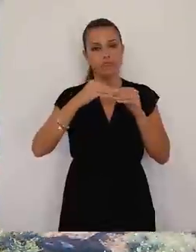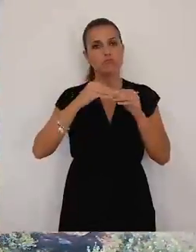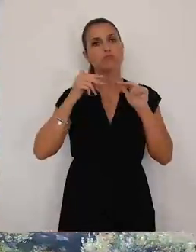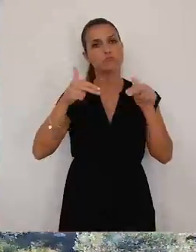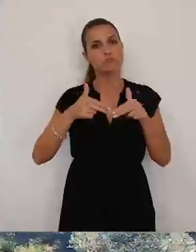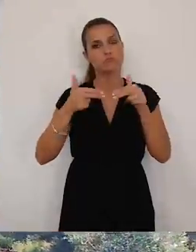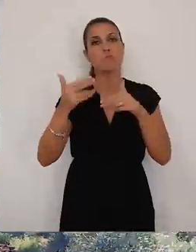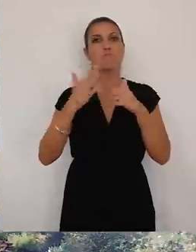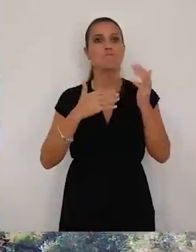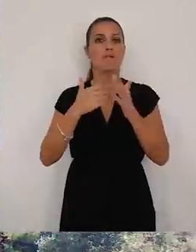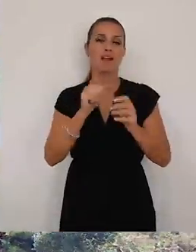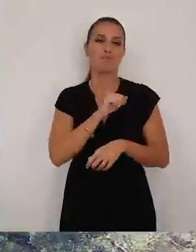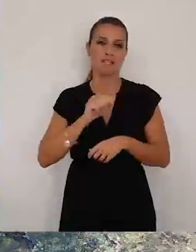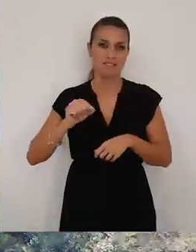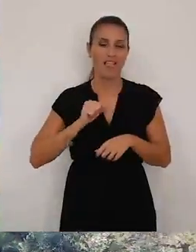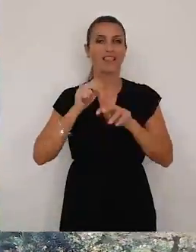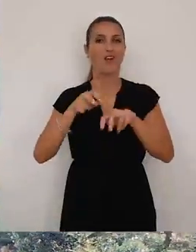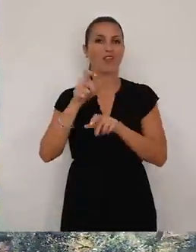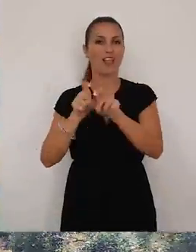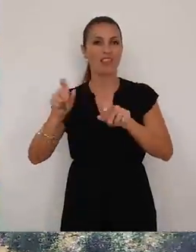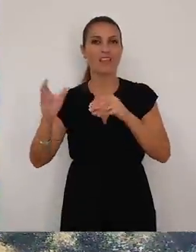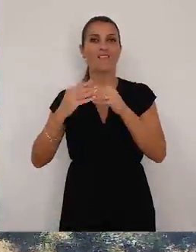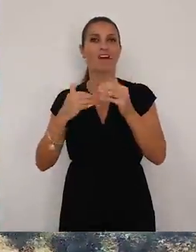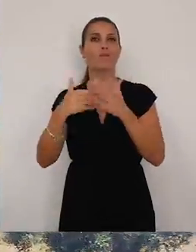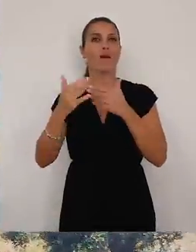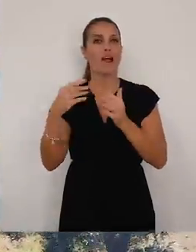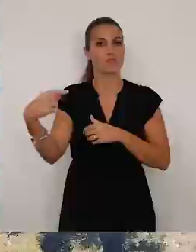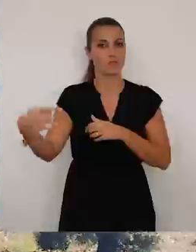nel corso dei secoli dalle pazienti mani dei contadini del luogo.